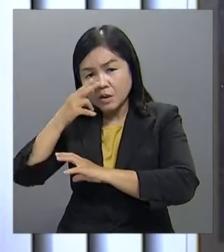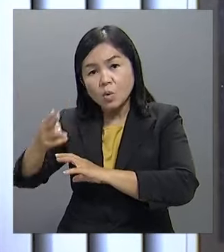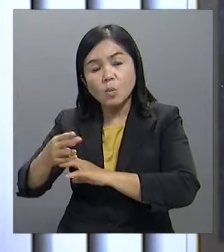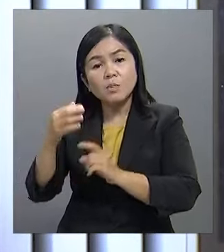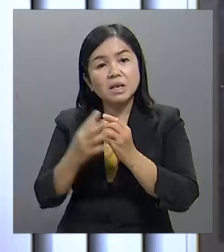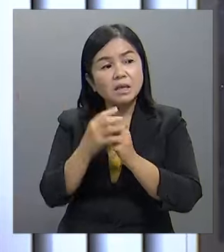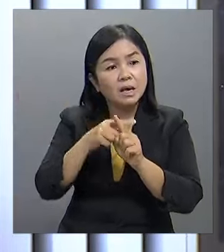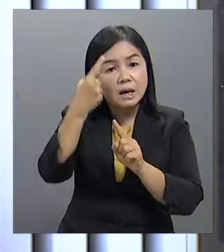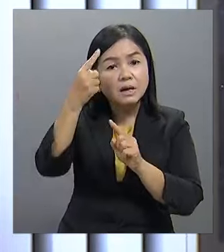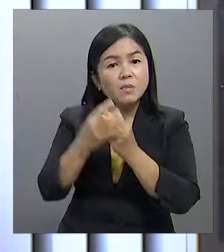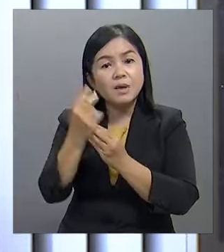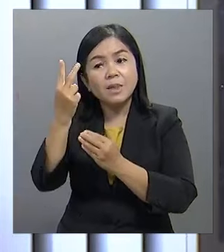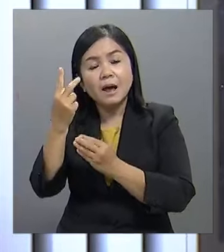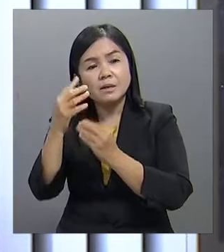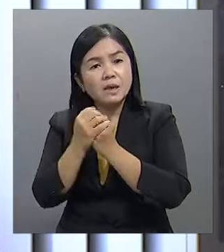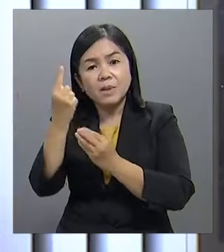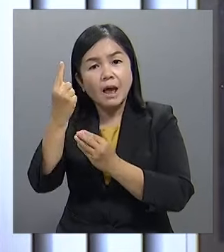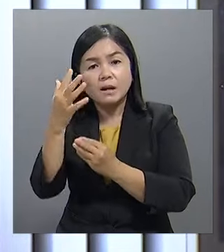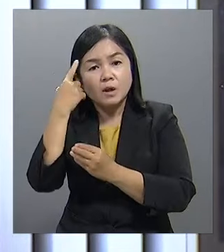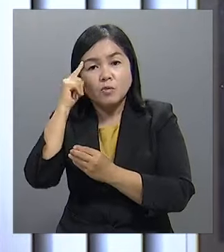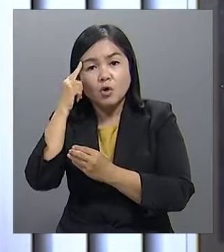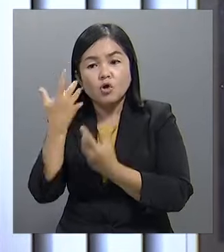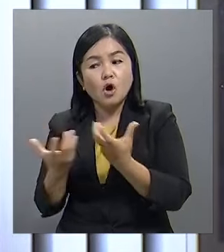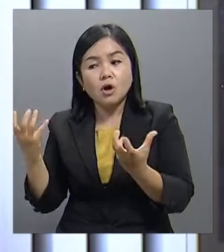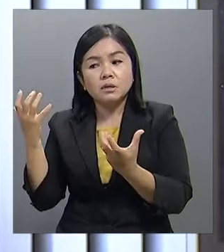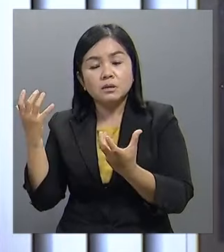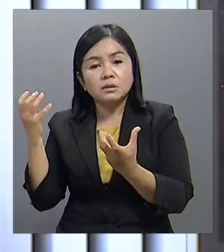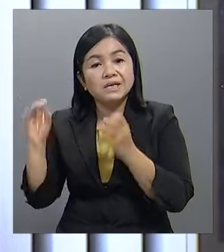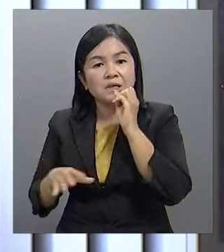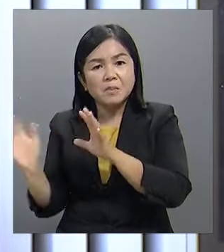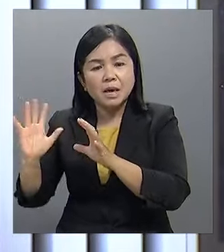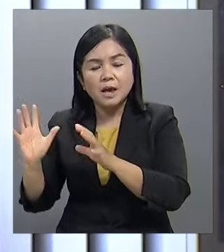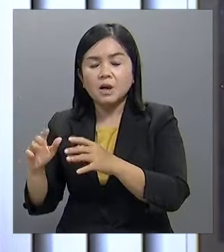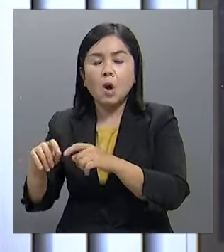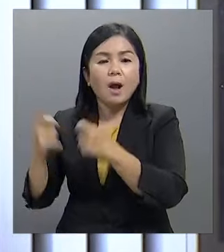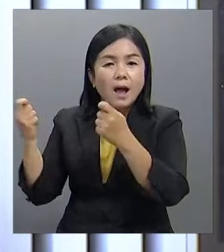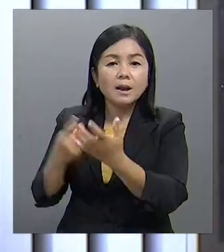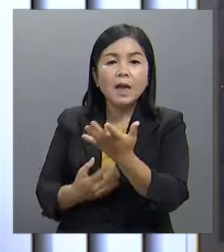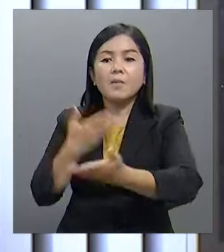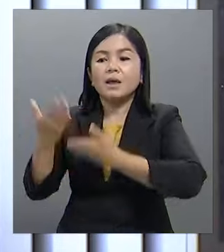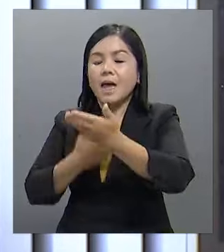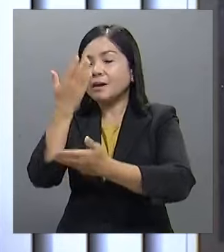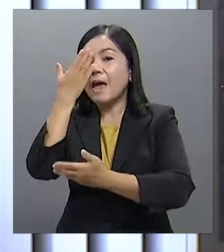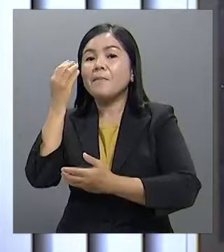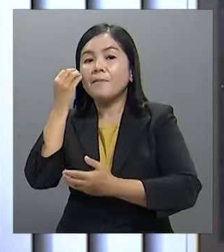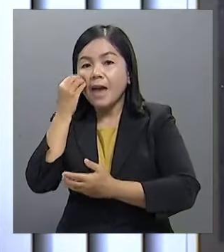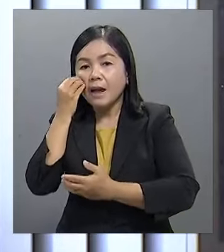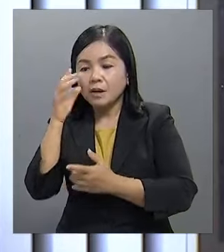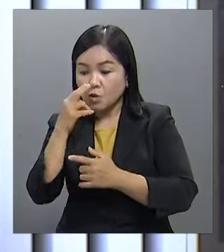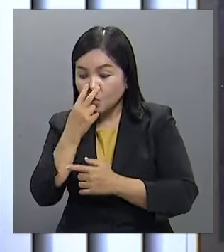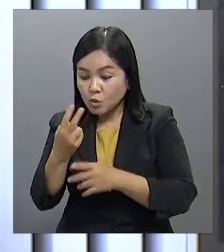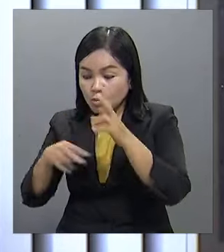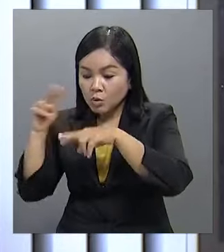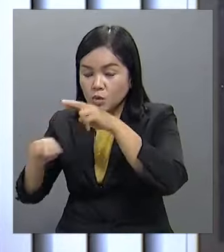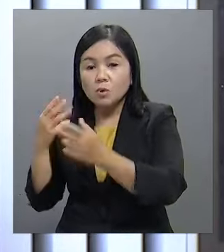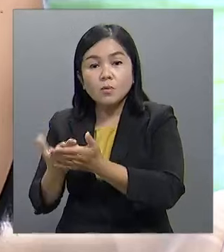าของที่ไม่ใช้แล้วแต่ไม่ได้พังนะฮะเอามาเหมือนมาขายหน้าบ้านแล้วก็มานั่งซื้อกันเขาท่าดีก็เ